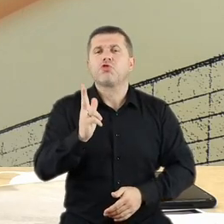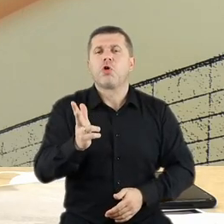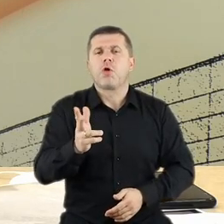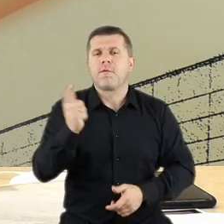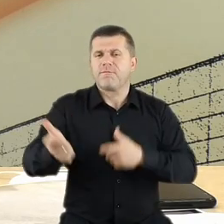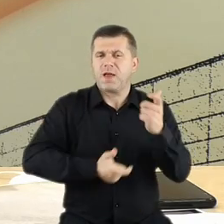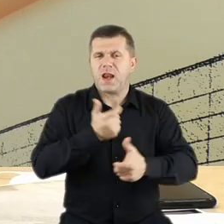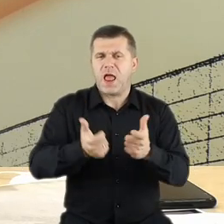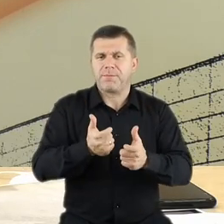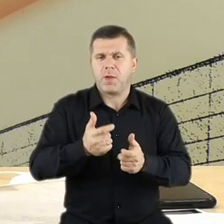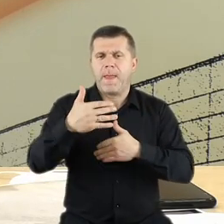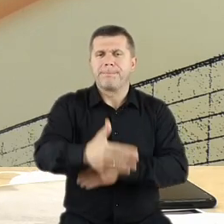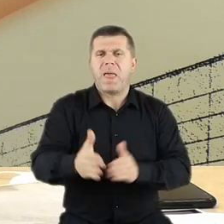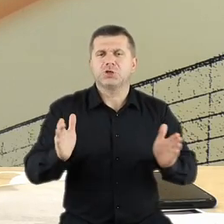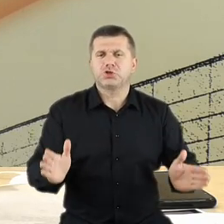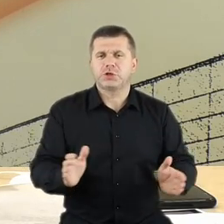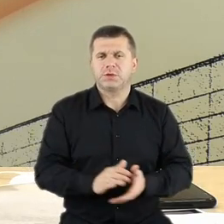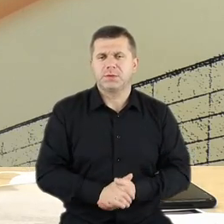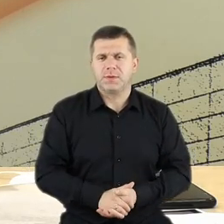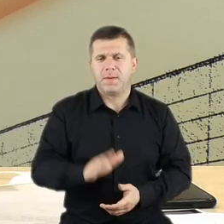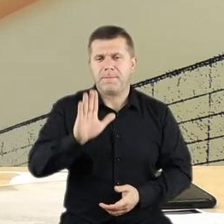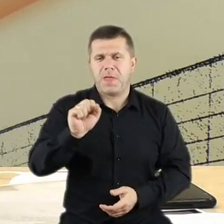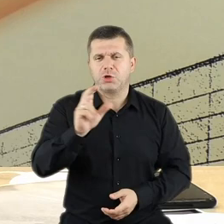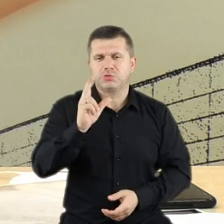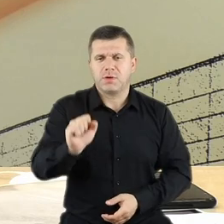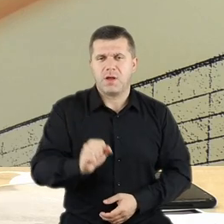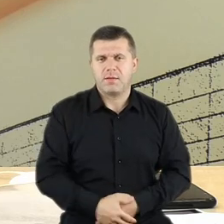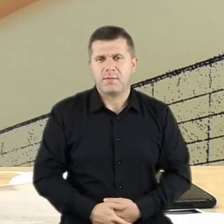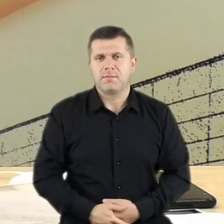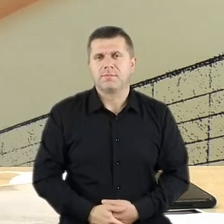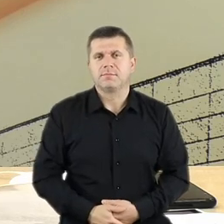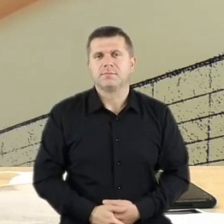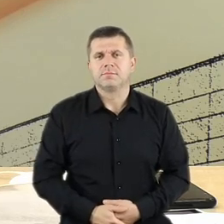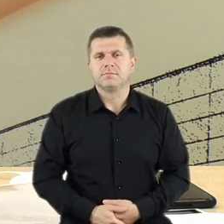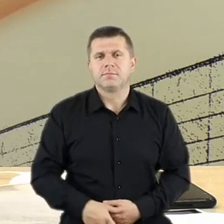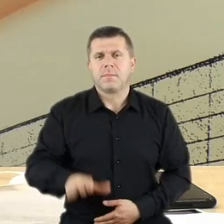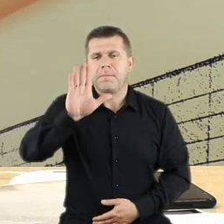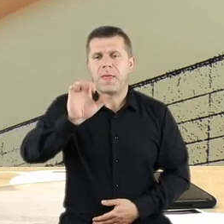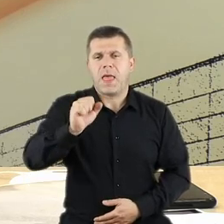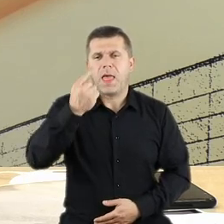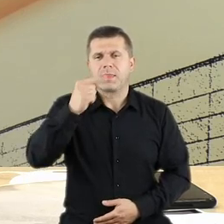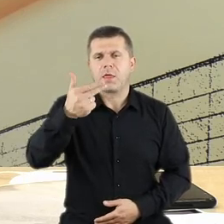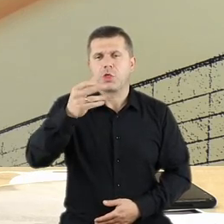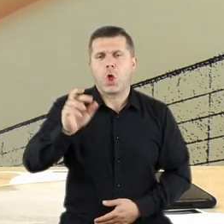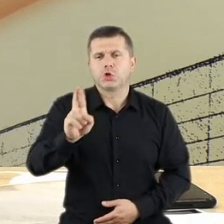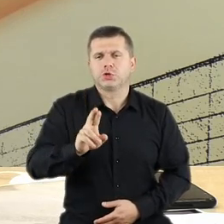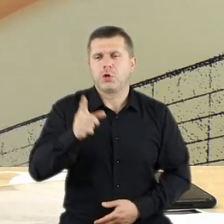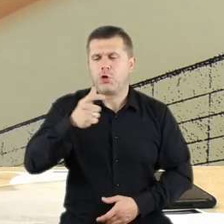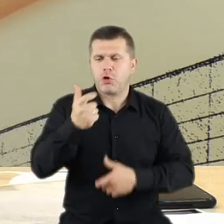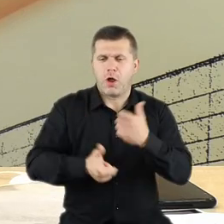wyrabiał beczki No więc velazco mieszkał pewność co robię